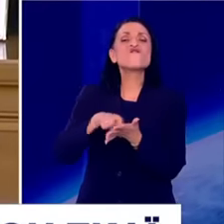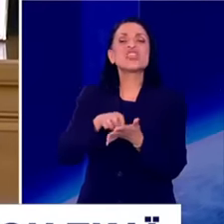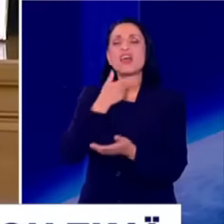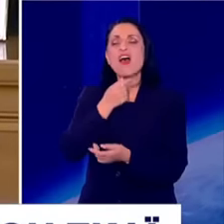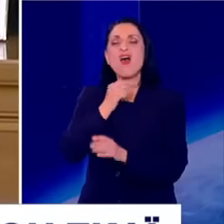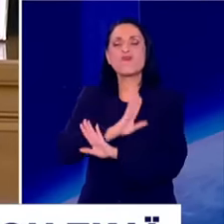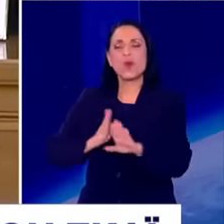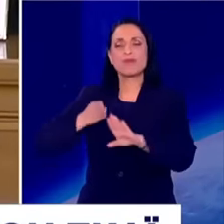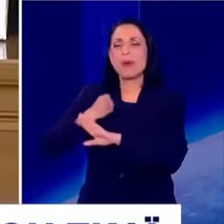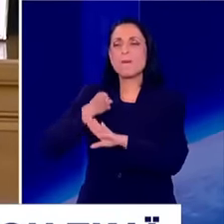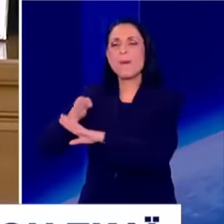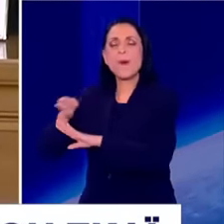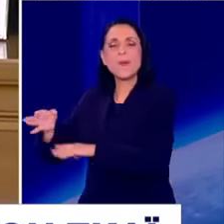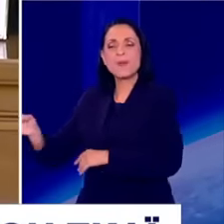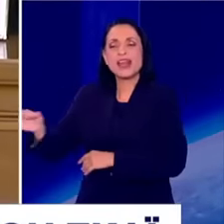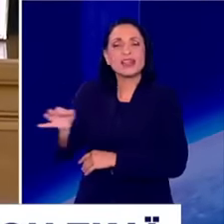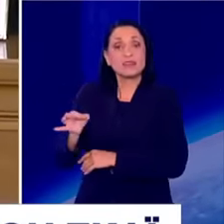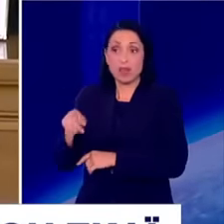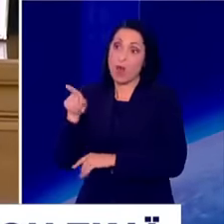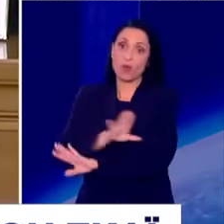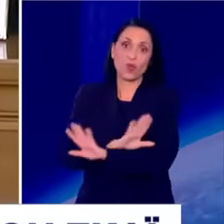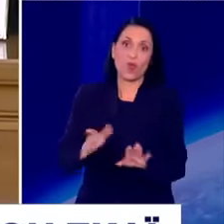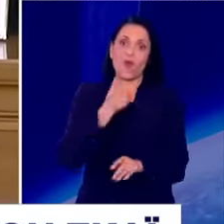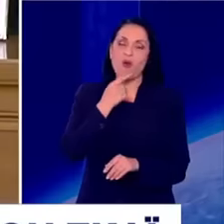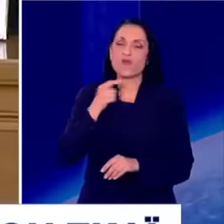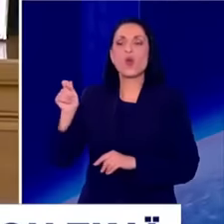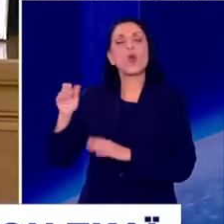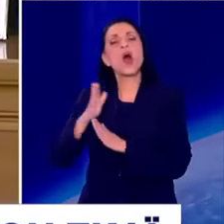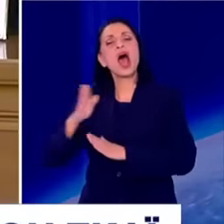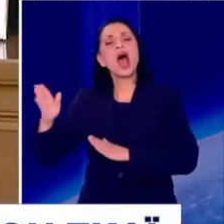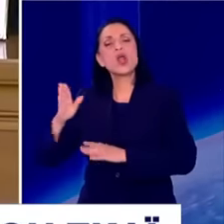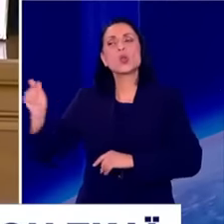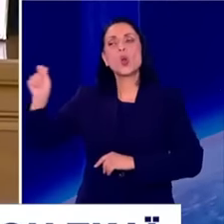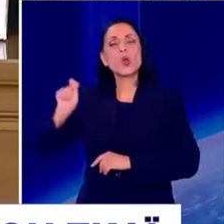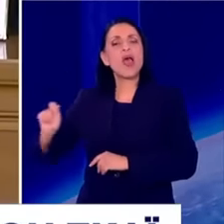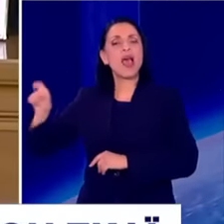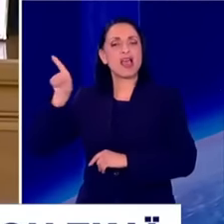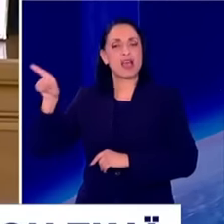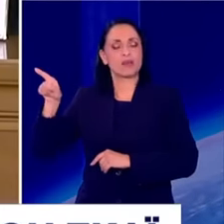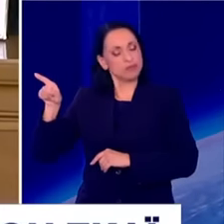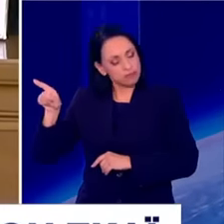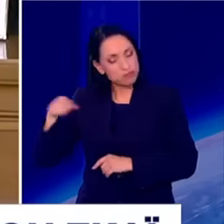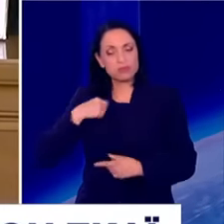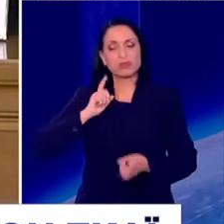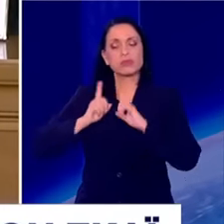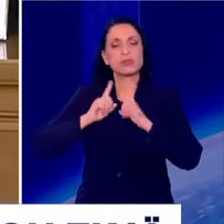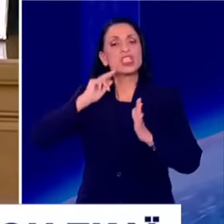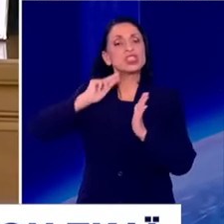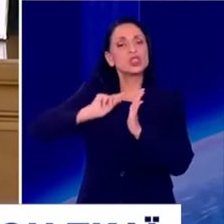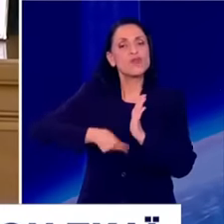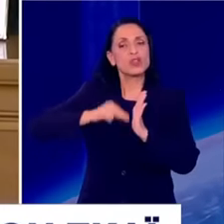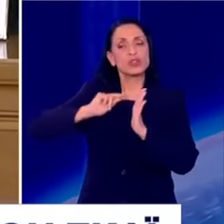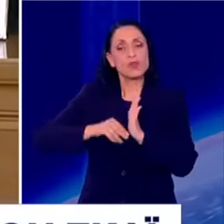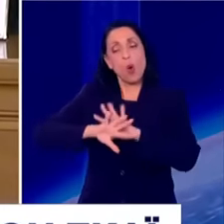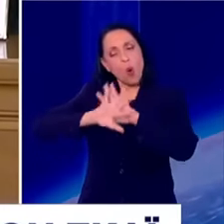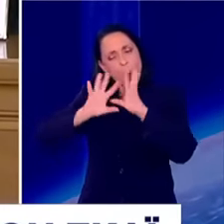μεγάλης οικονομικής σημασίας για 10 νησιά του Ανατολικού Αιγαίου. Σημαντικές οικονομικές συμφωνίες οι οποίες υπογράφονται.